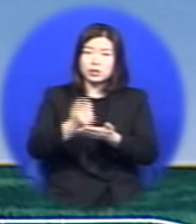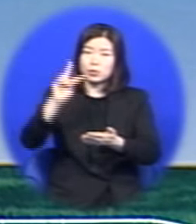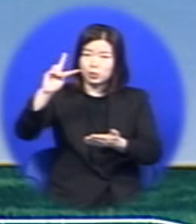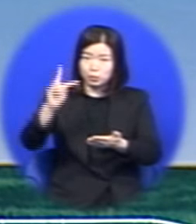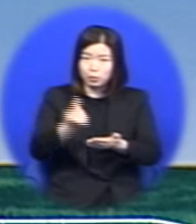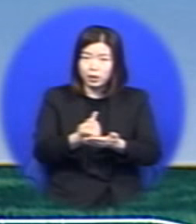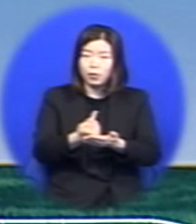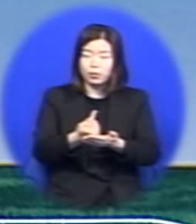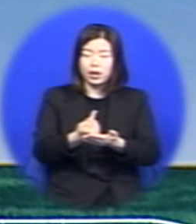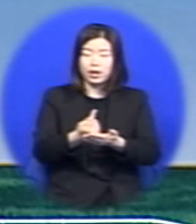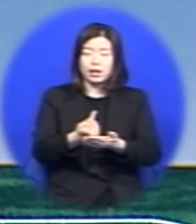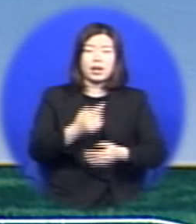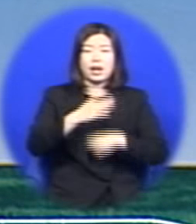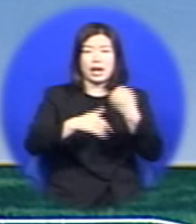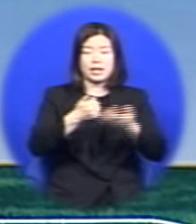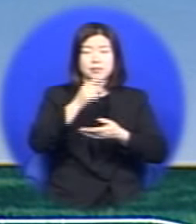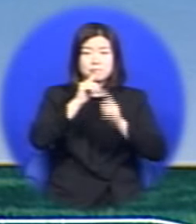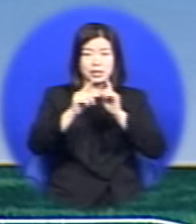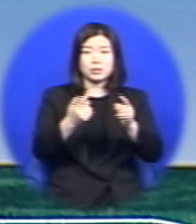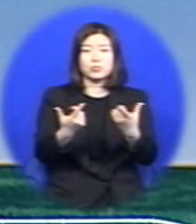하는 하나님의 말씀입니다.